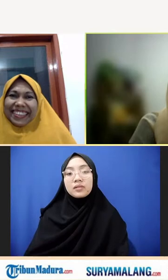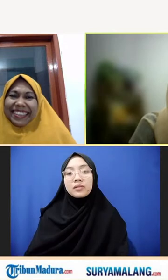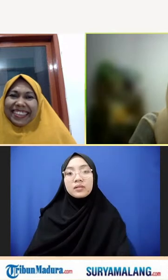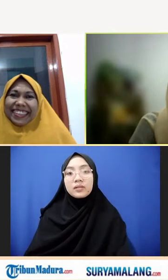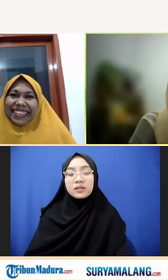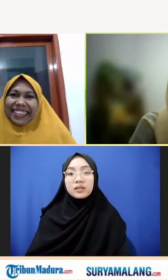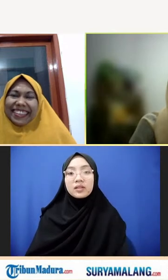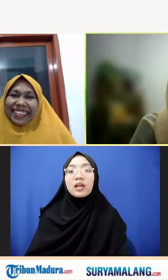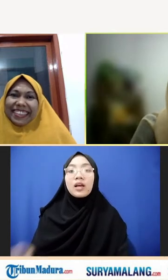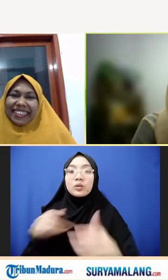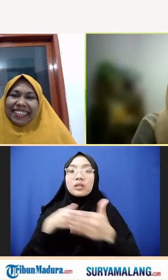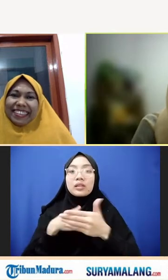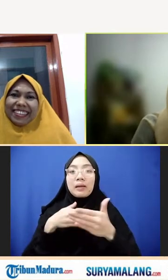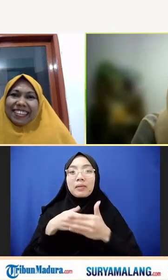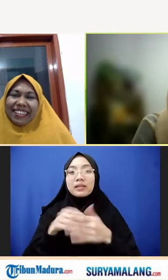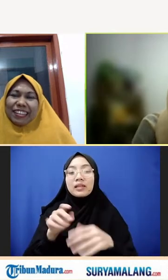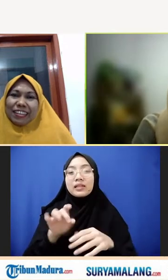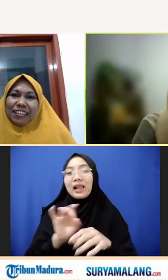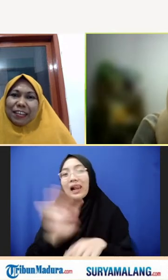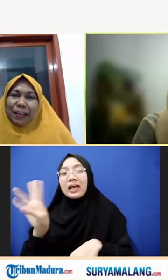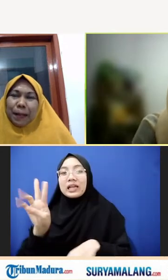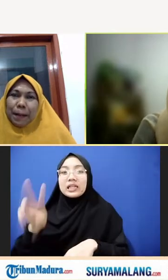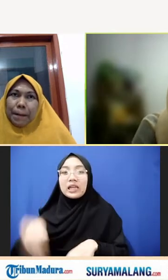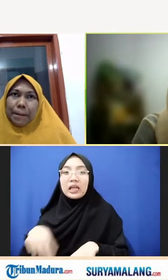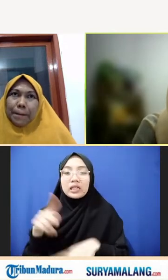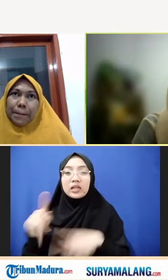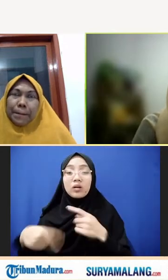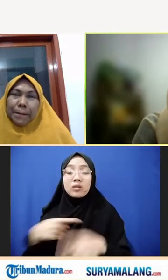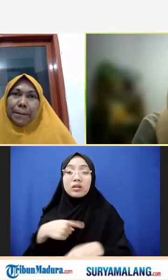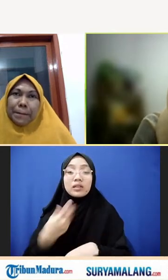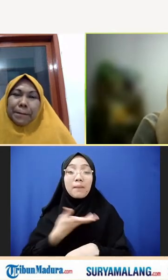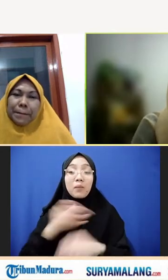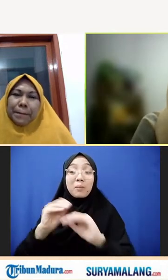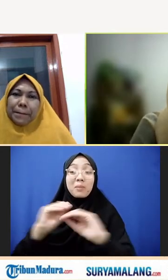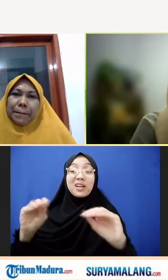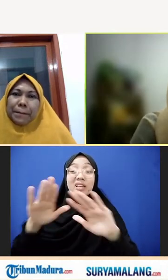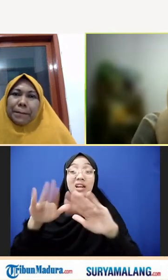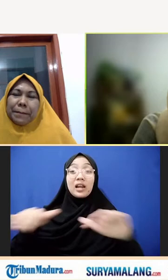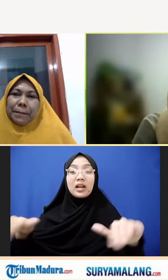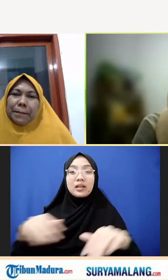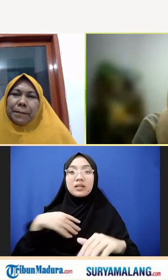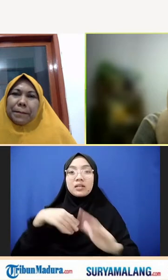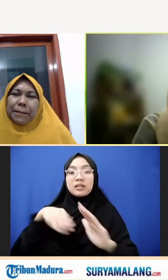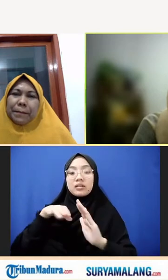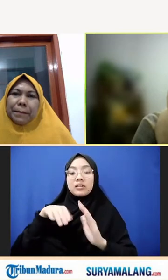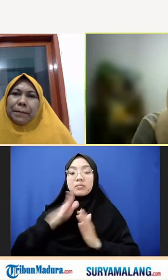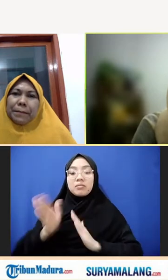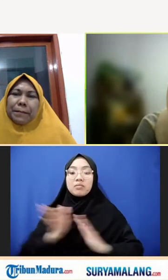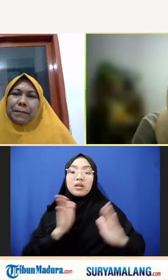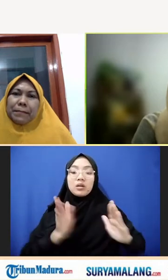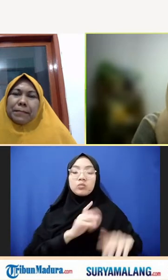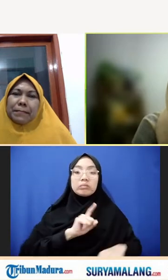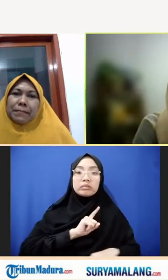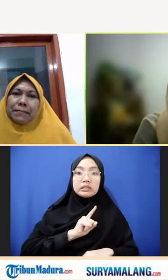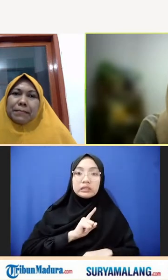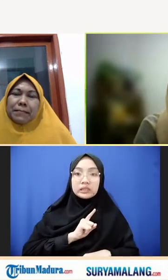lagi. Cuman gini, ketika kita mau ngajarin anak meregulasi diri, orang tuanya harus